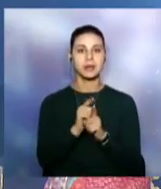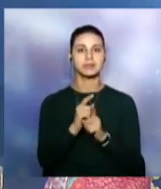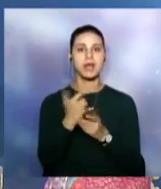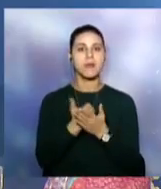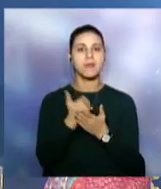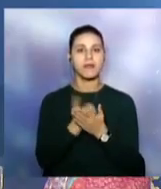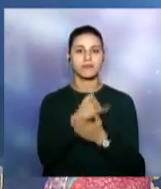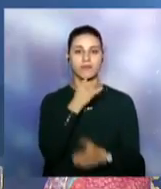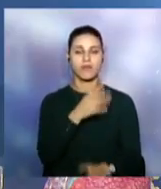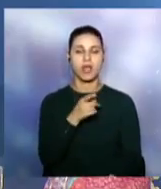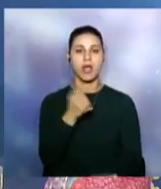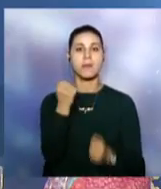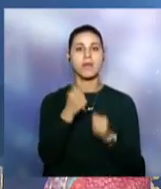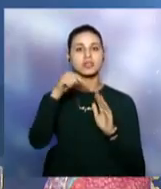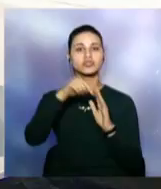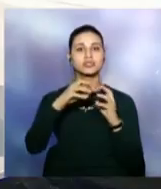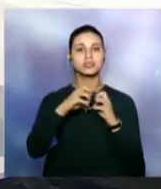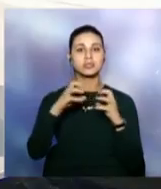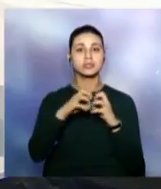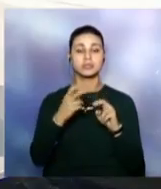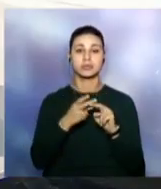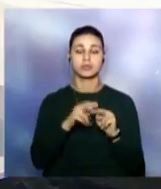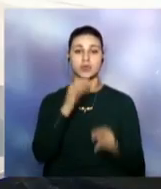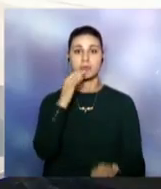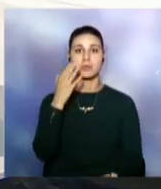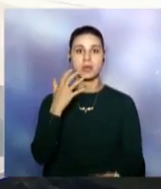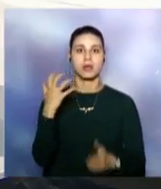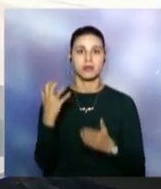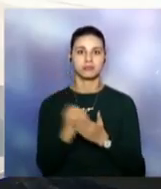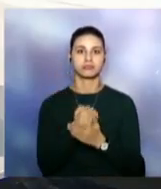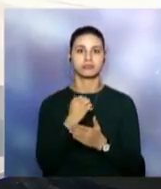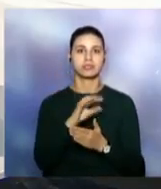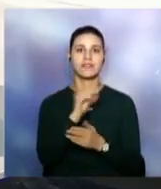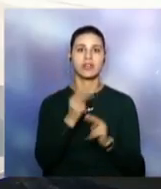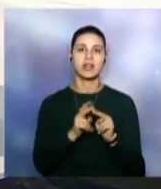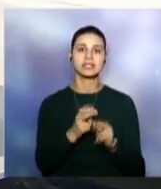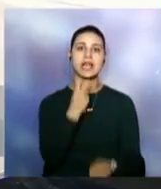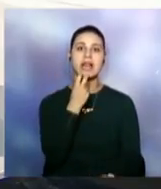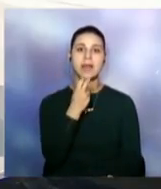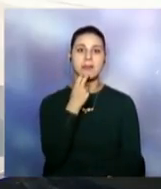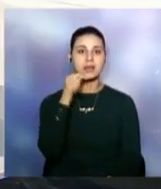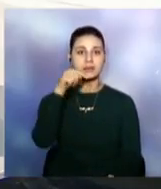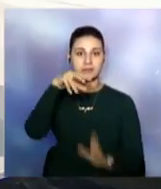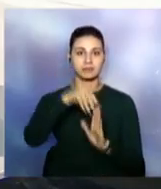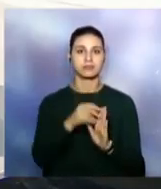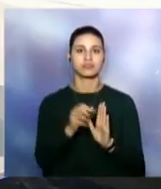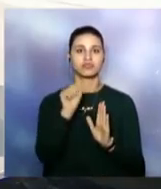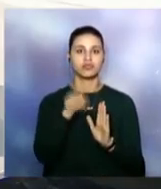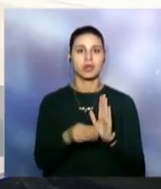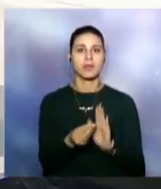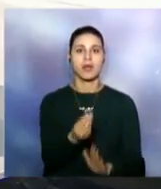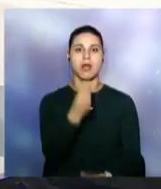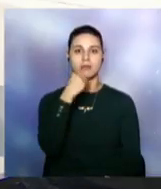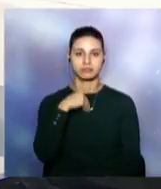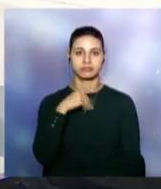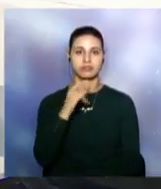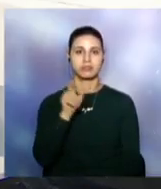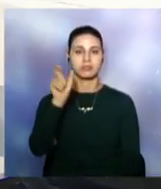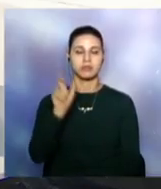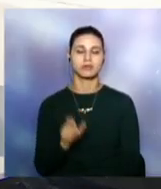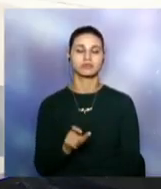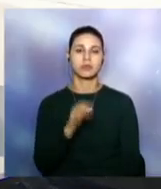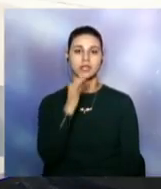მანქანის შიგნით და ასეთ შემთხვევაში აღმოჩნდება, რომ ყველა ეს ელემენტი არის არის ის სახიფათო სხეული,